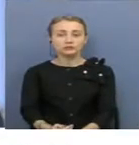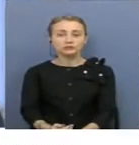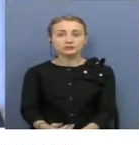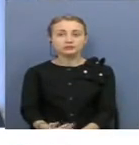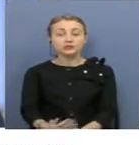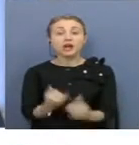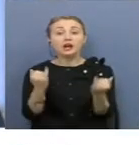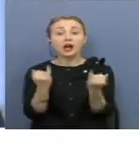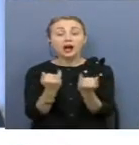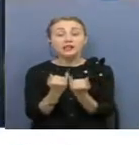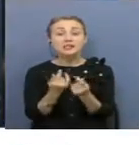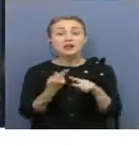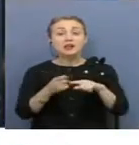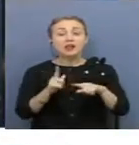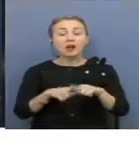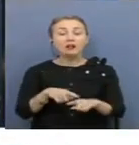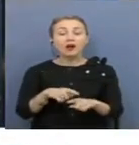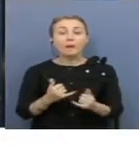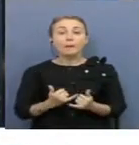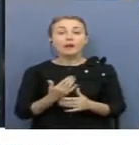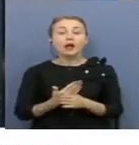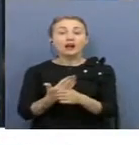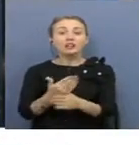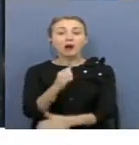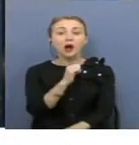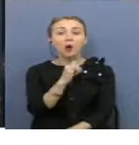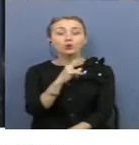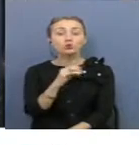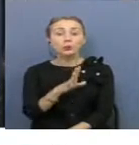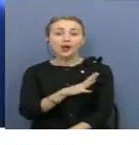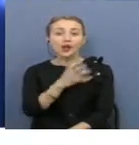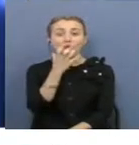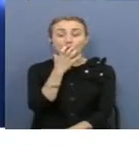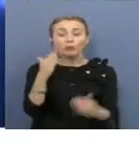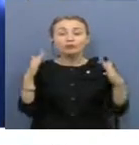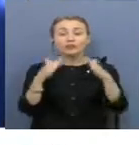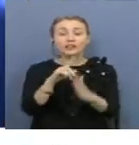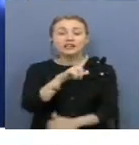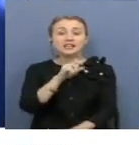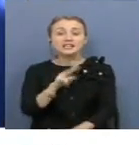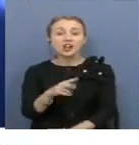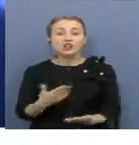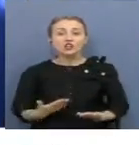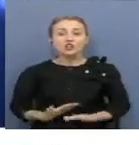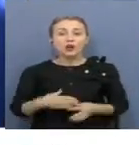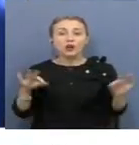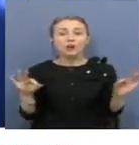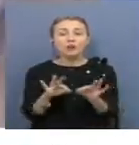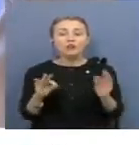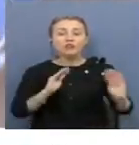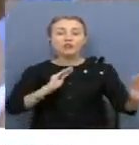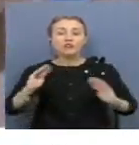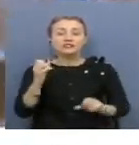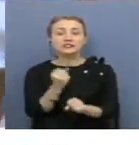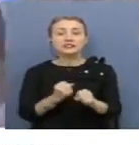Қайырымдылық аукционның қонақтарына залдағы жылы атмосфера, оркестрдің сүйемелдеуімен орындалған әуендер, қолөнер бұйымдарының көрмесі, дәмді